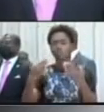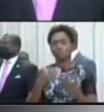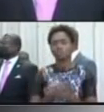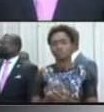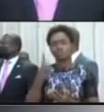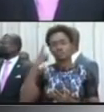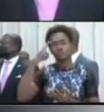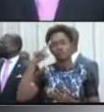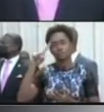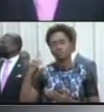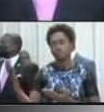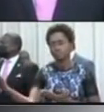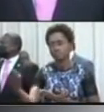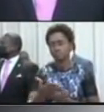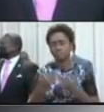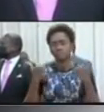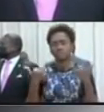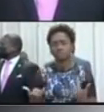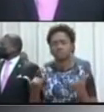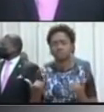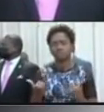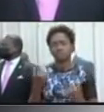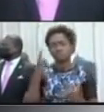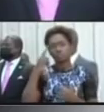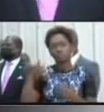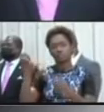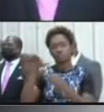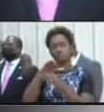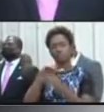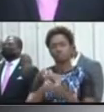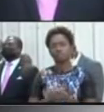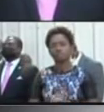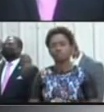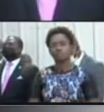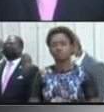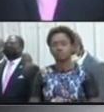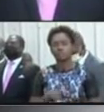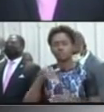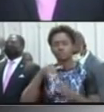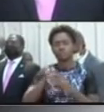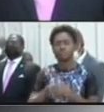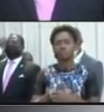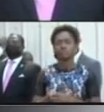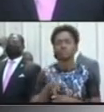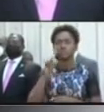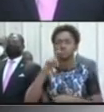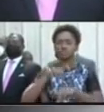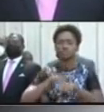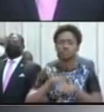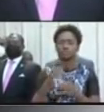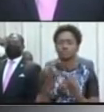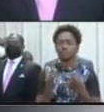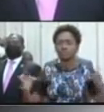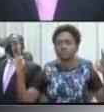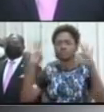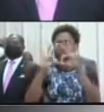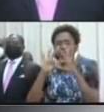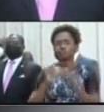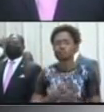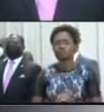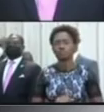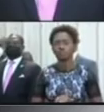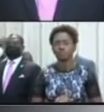la présence de l'Ordinien, nous venons en couverture. Mais un moment spécial